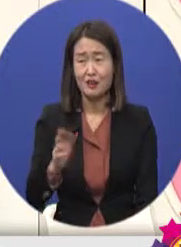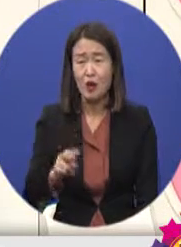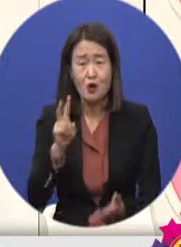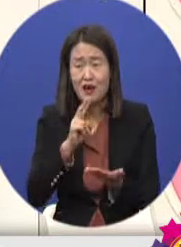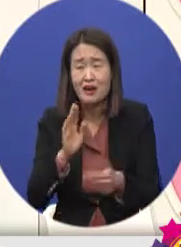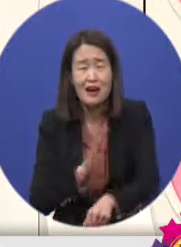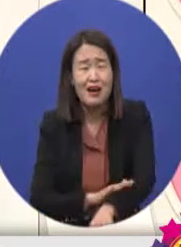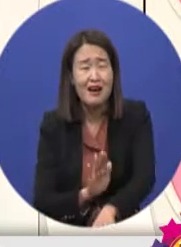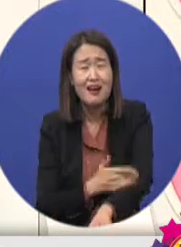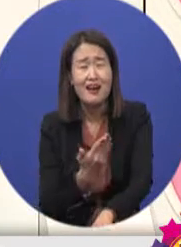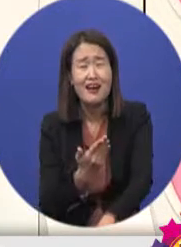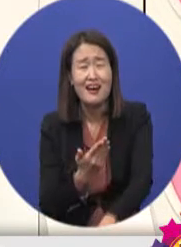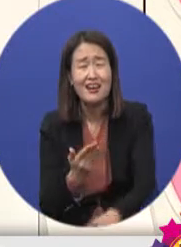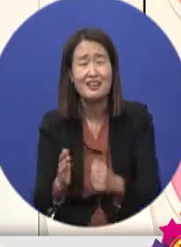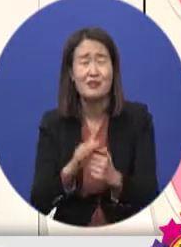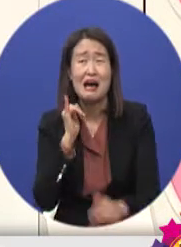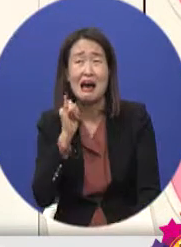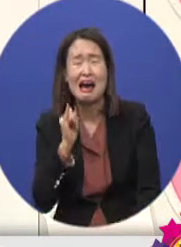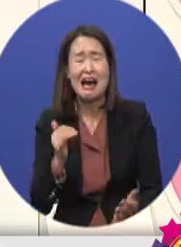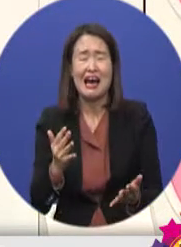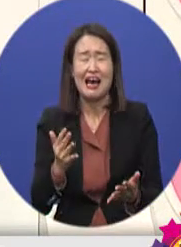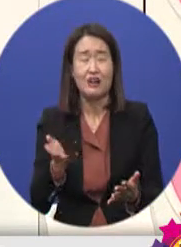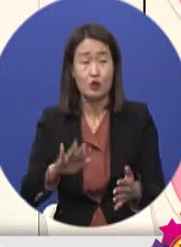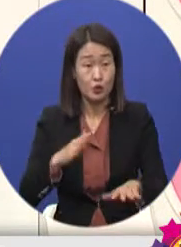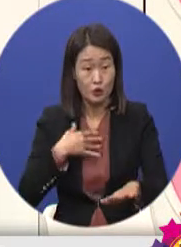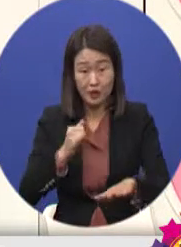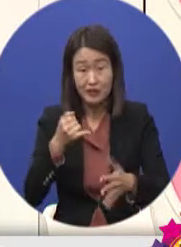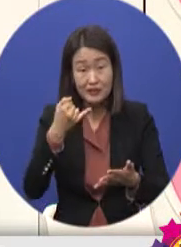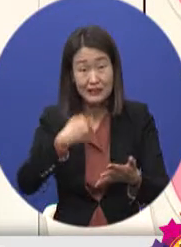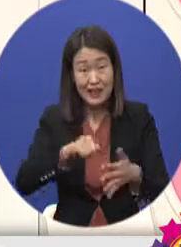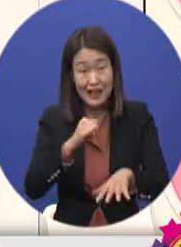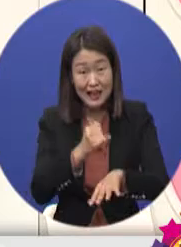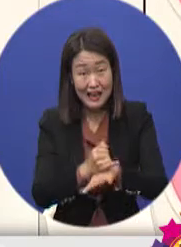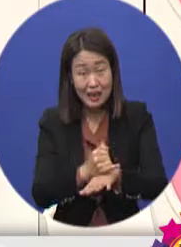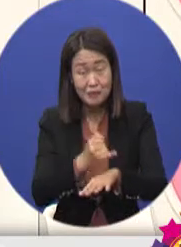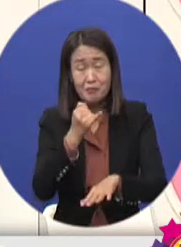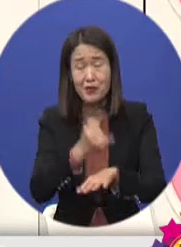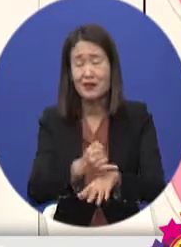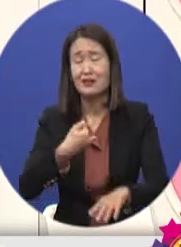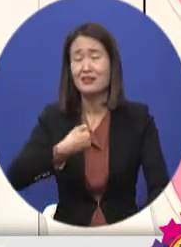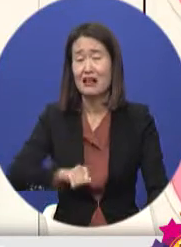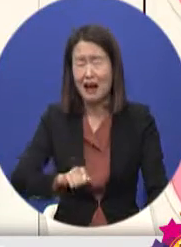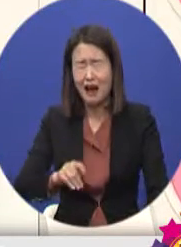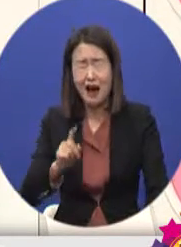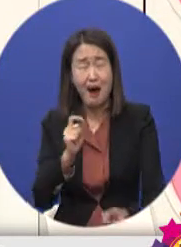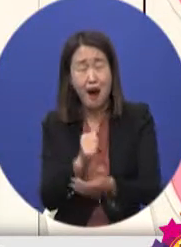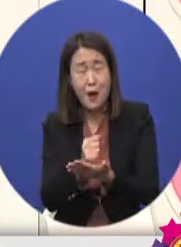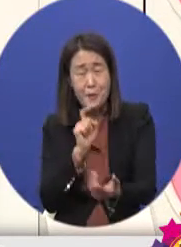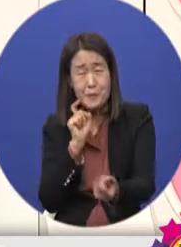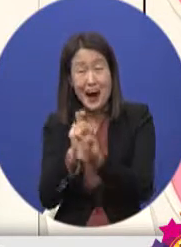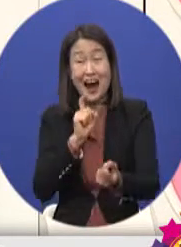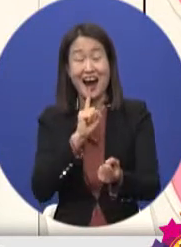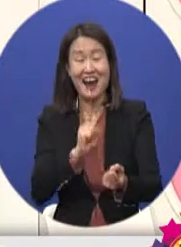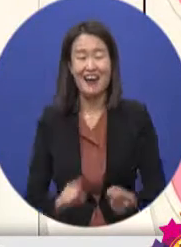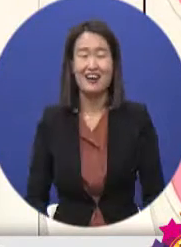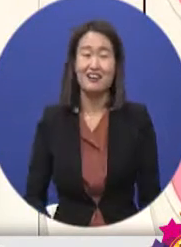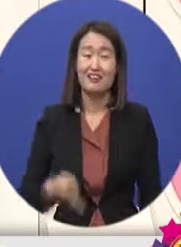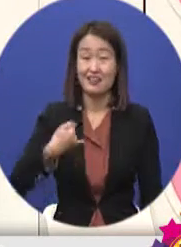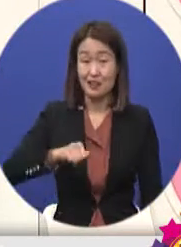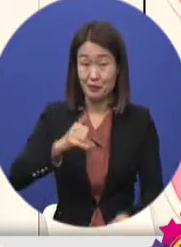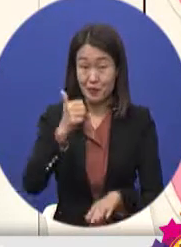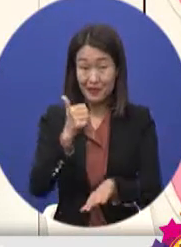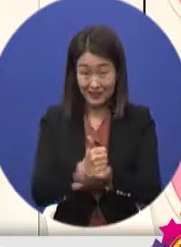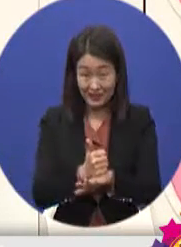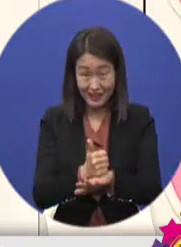줄을 몰라서 못 했어요. 예. 근데 우리 막내딸이 해 줘서 네. 아다리가 되었네요. 막내딸이